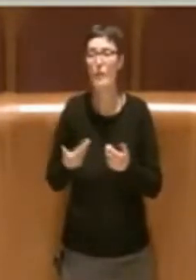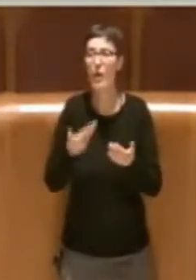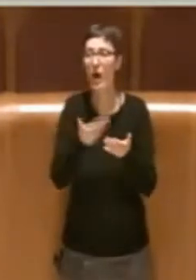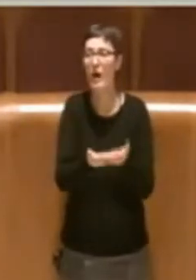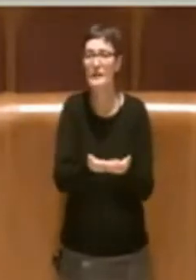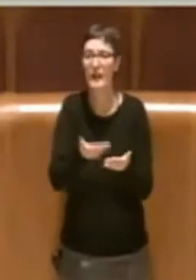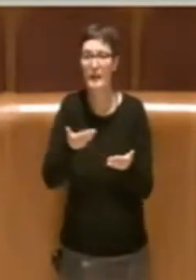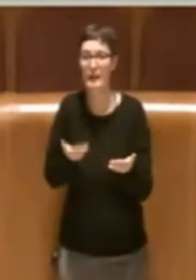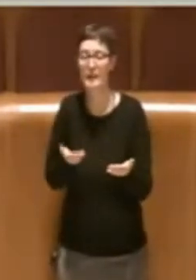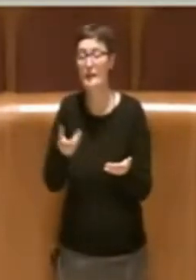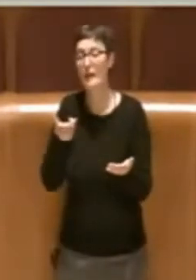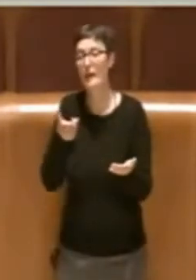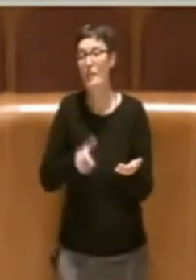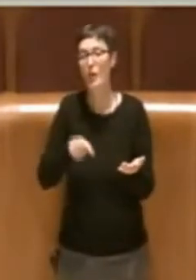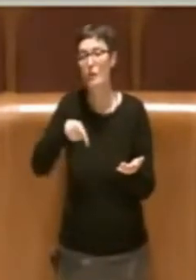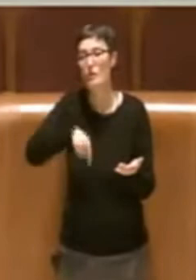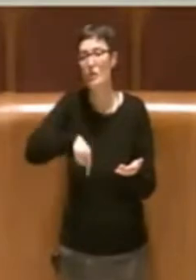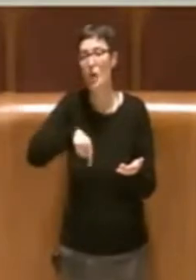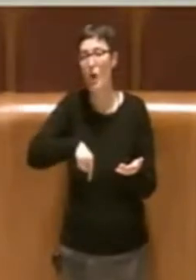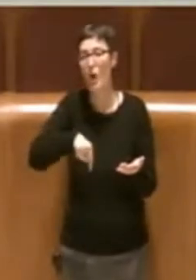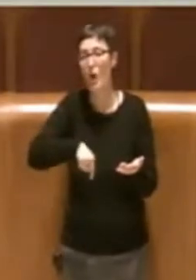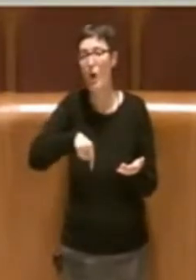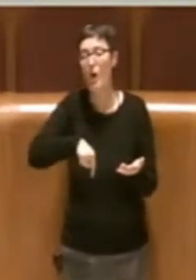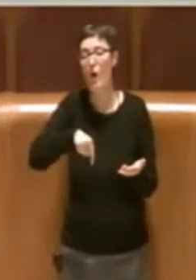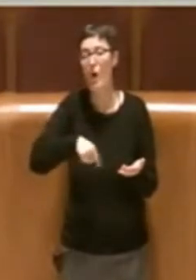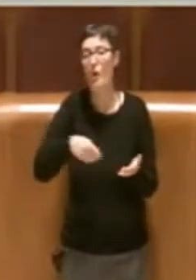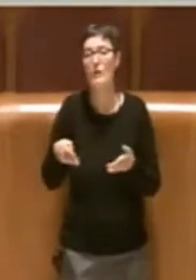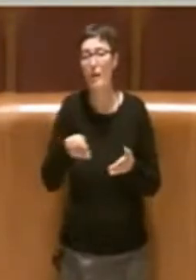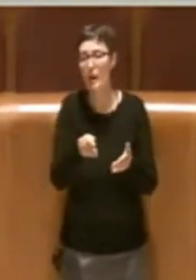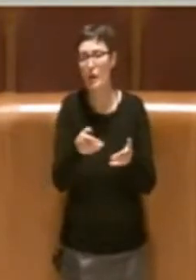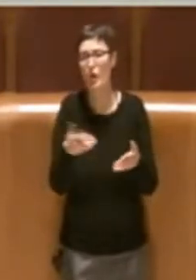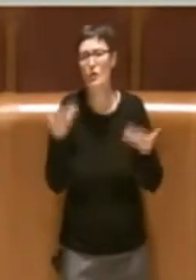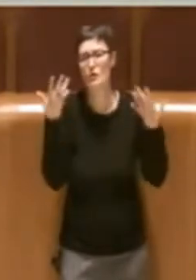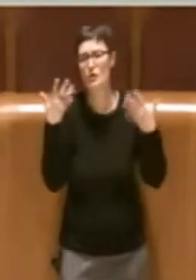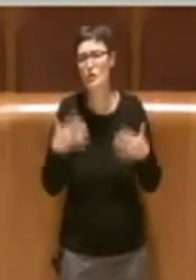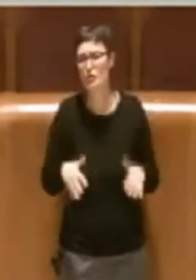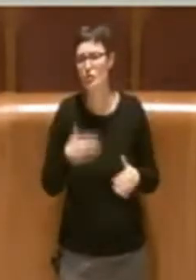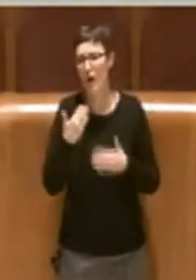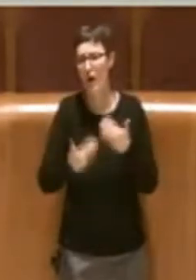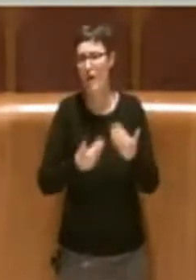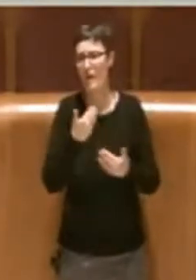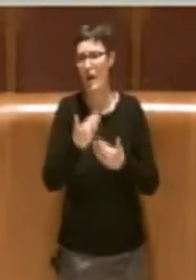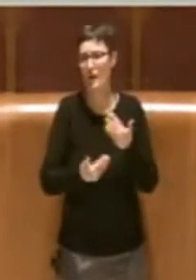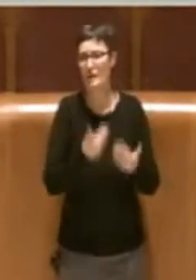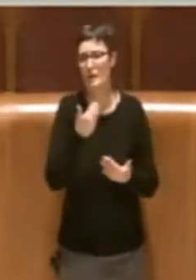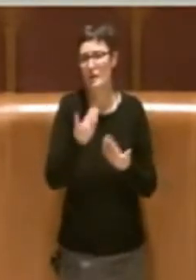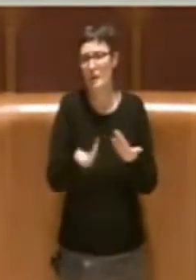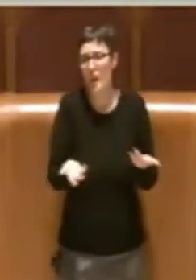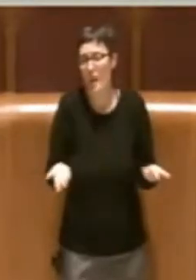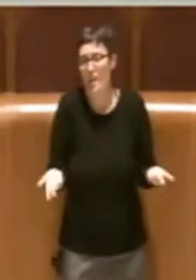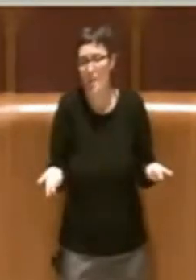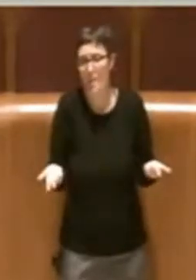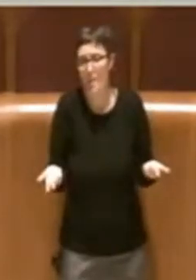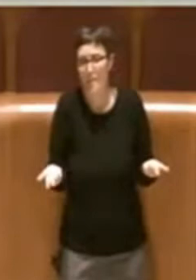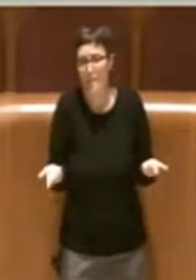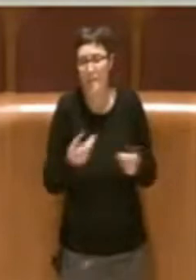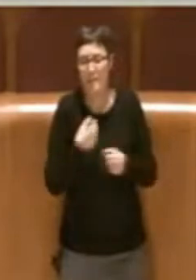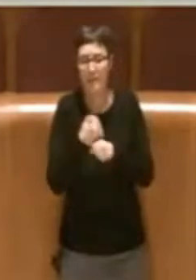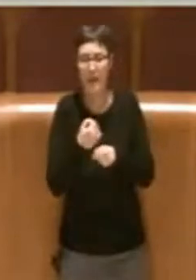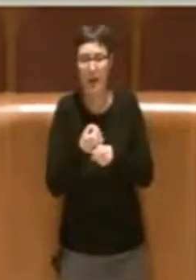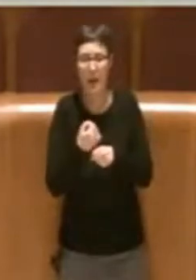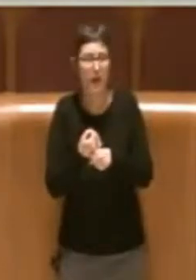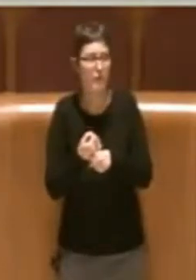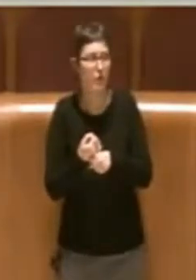perché adesso non, ovviamente questo percorso è già attivo, è stato avviato e vedrà insomma i lavori